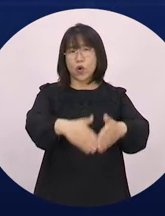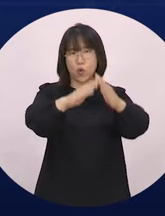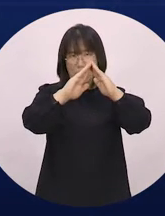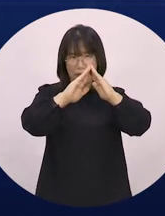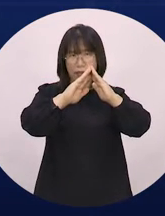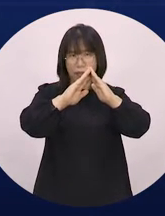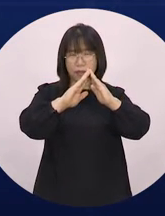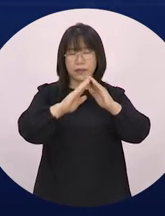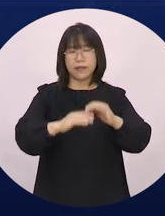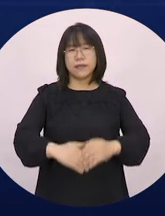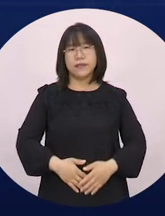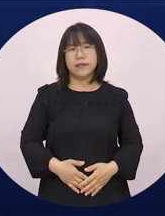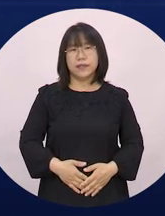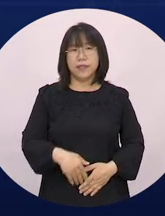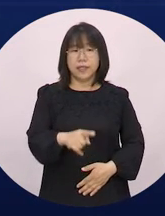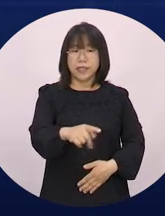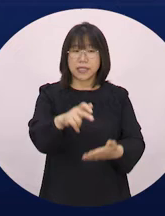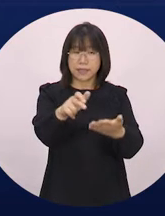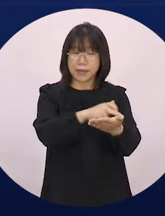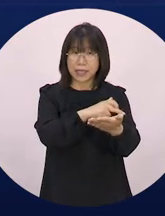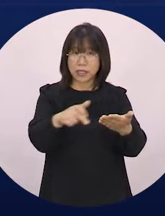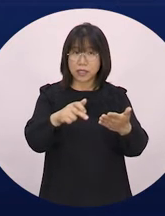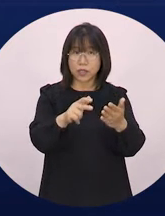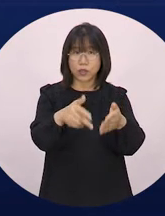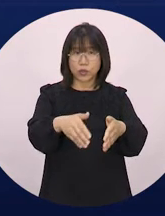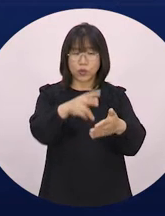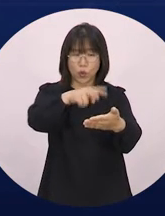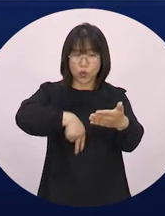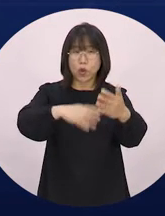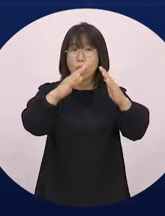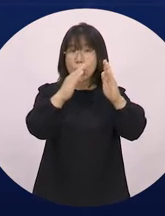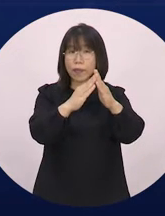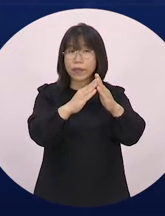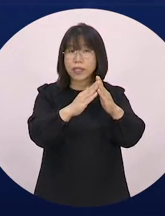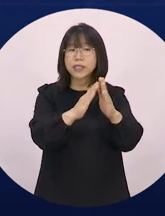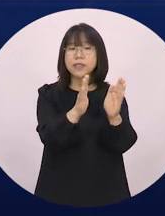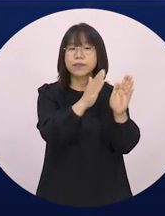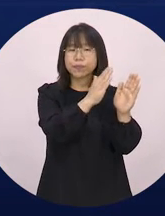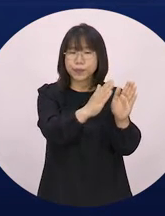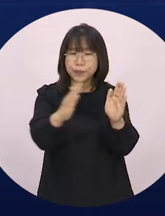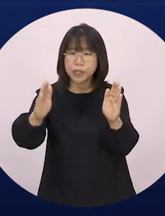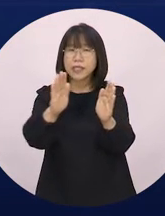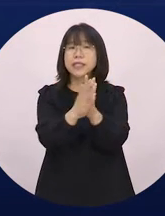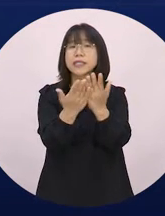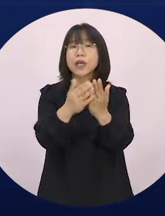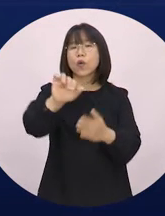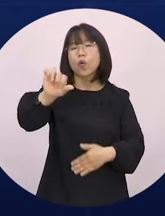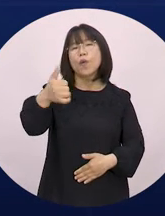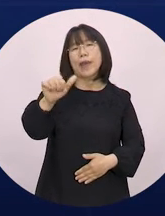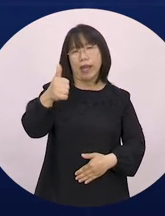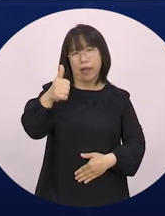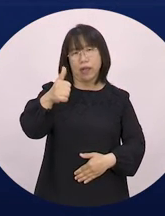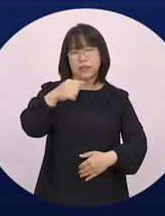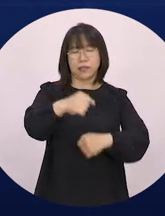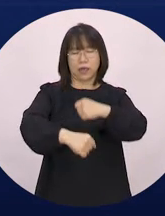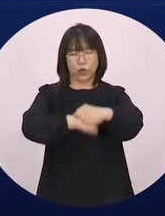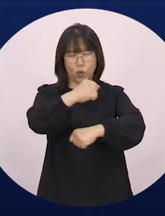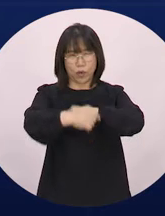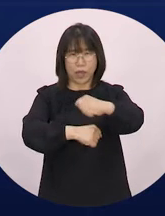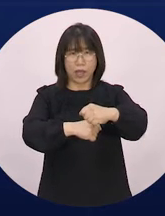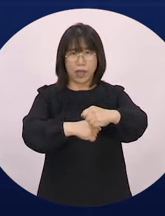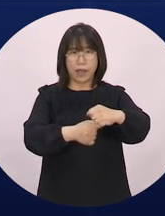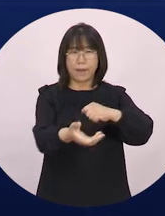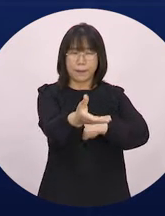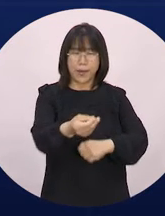서비스 제공에 나섰습니다. 스마트 도서관에 비치된 책은 500여 권으로 누구나 자유롭게 이용할 수 있습니다.